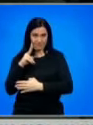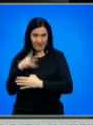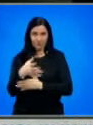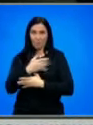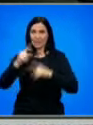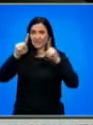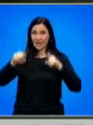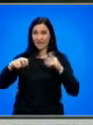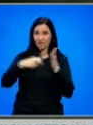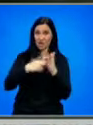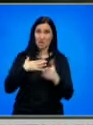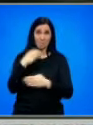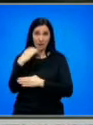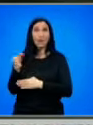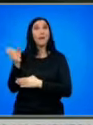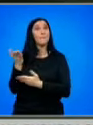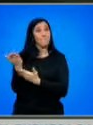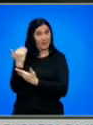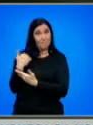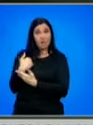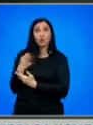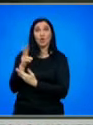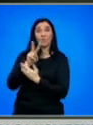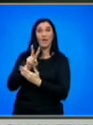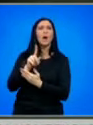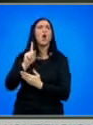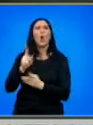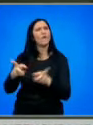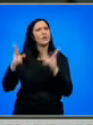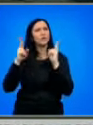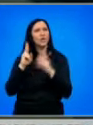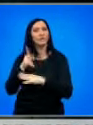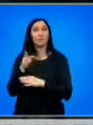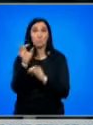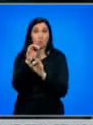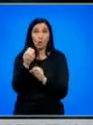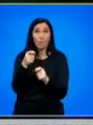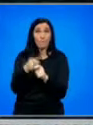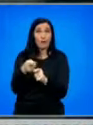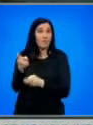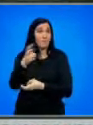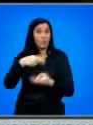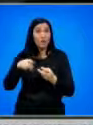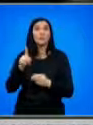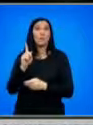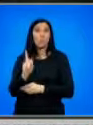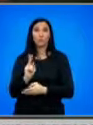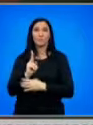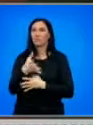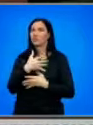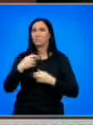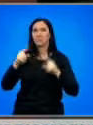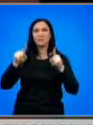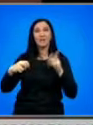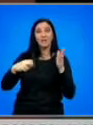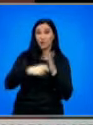мен още двама души. Баните микрофонът тук. Кой ви разреши да... Никой. Ние правим проверка дали можеш да влезеш без сертификат и